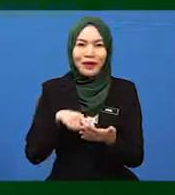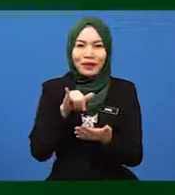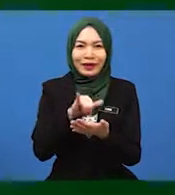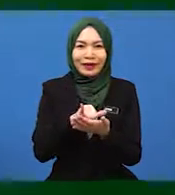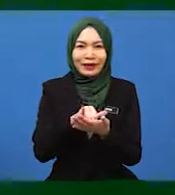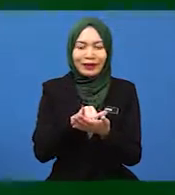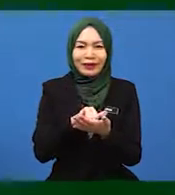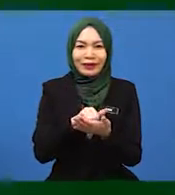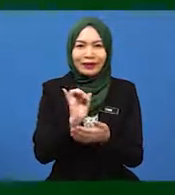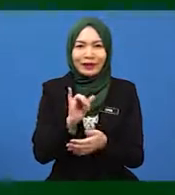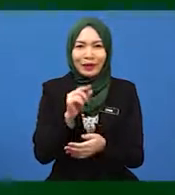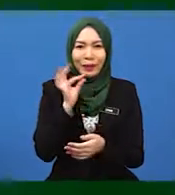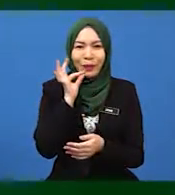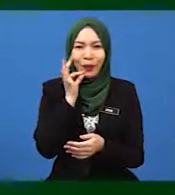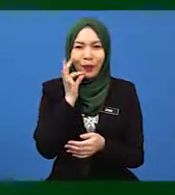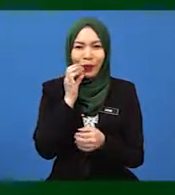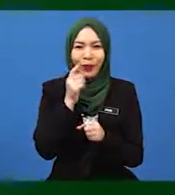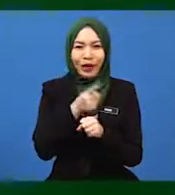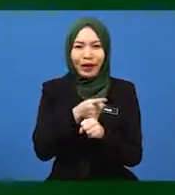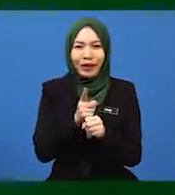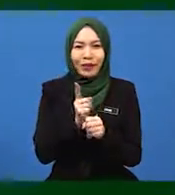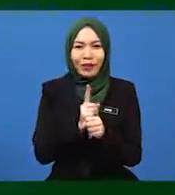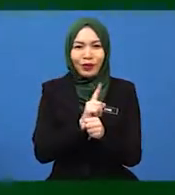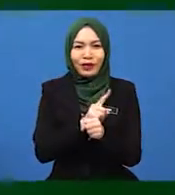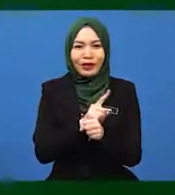buah rambutan yang masak ranum itu?